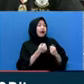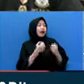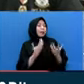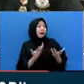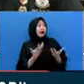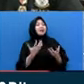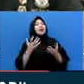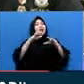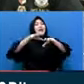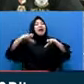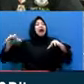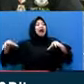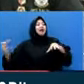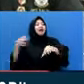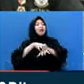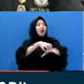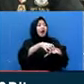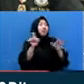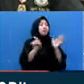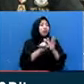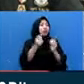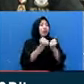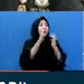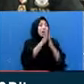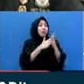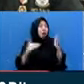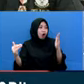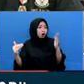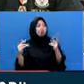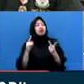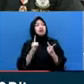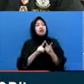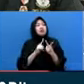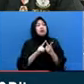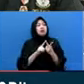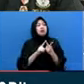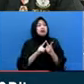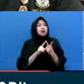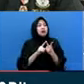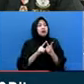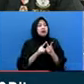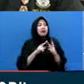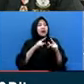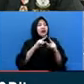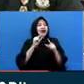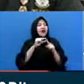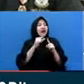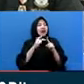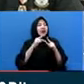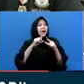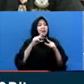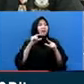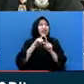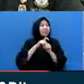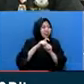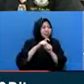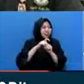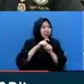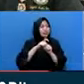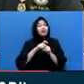barang seperti mobil bok dan eh high atau Alpad dan lc itu ee kami